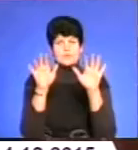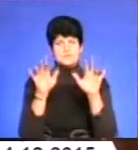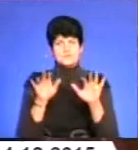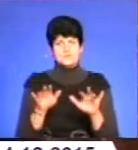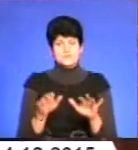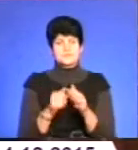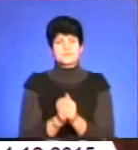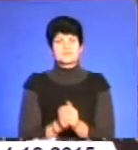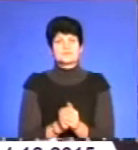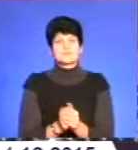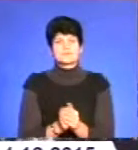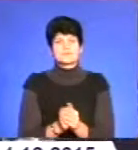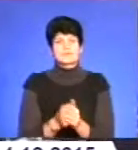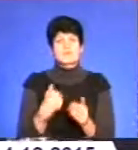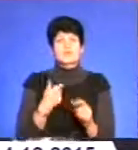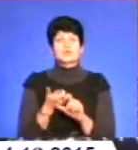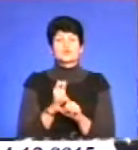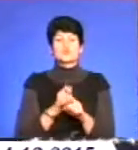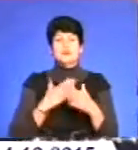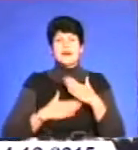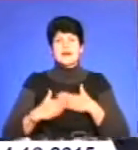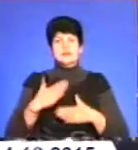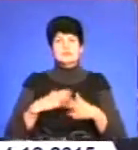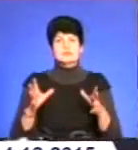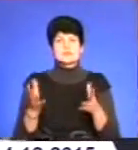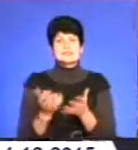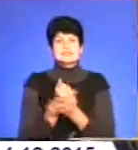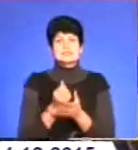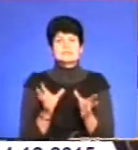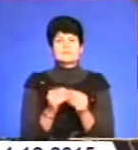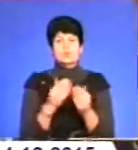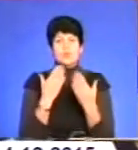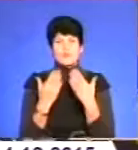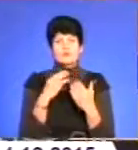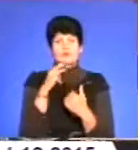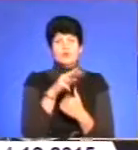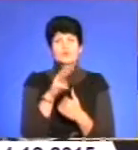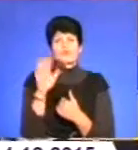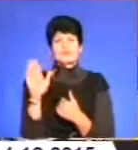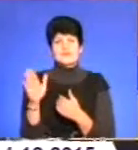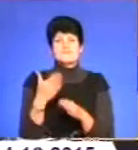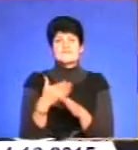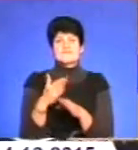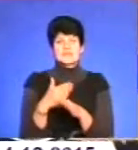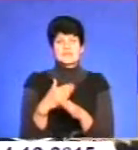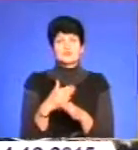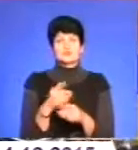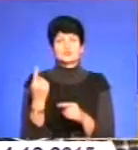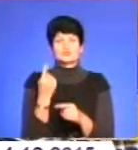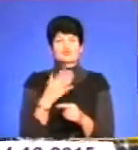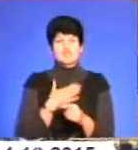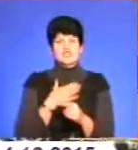набору. Ми дуже раді, що ми знайшли спільну мову з Миколом Володимировичем, і він справді виділив одну із наших